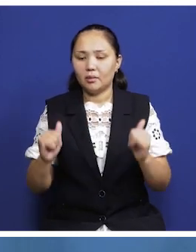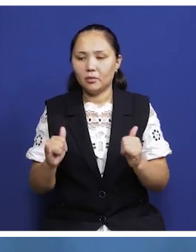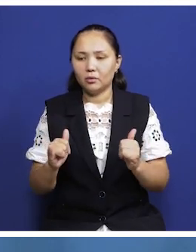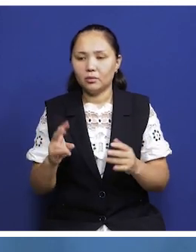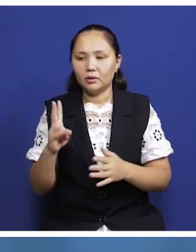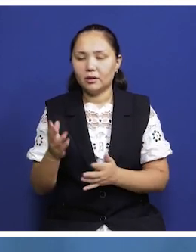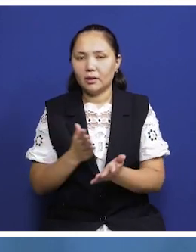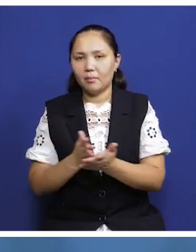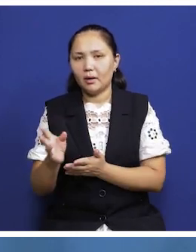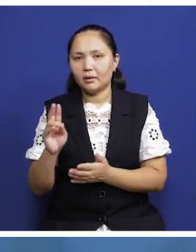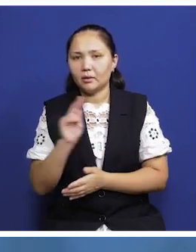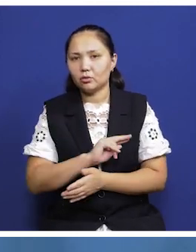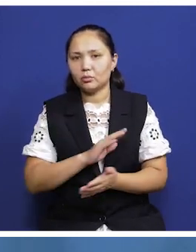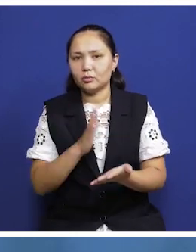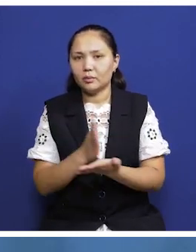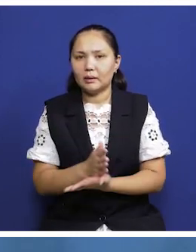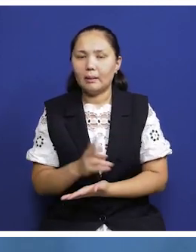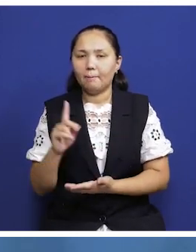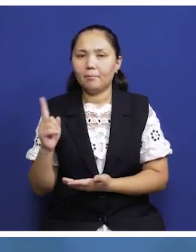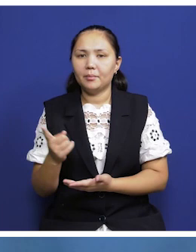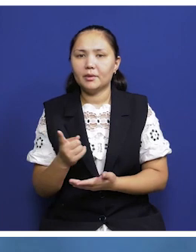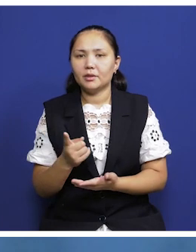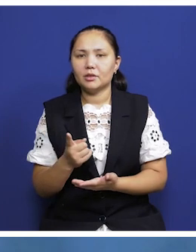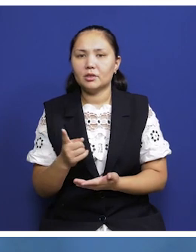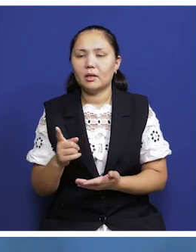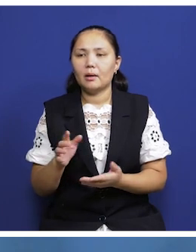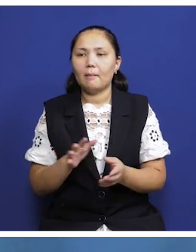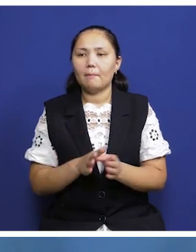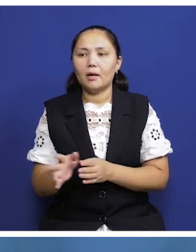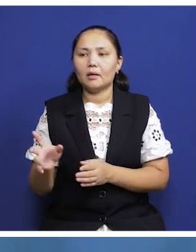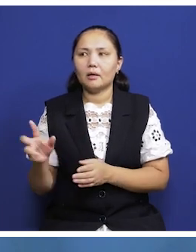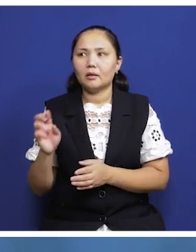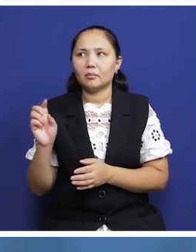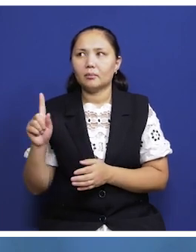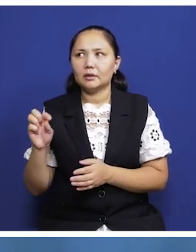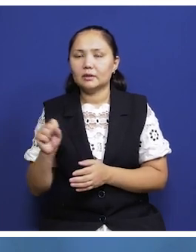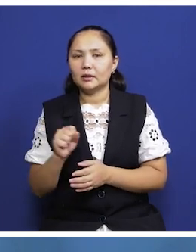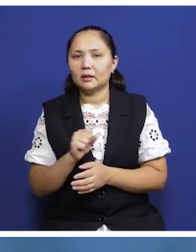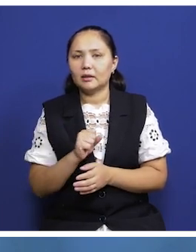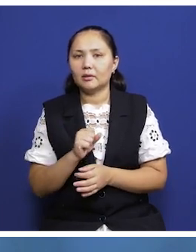Екі бағытта жұмыс істеп жатырмыз. Бірінші, бізде барлық базаны, соны бізде көрсетіп,